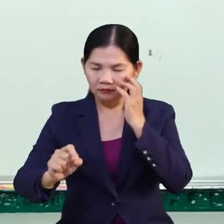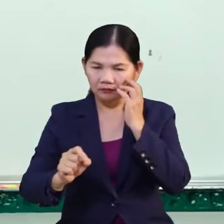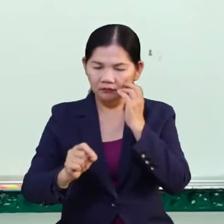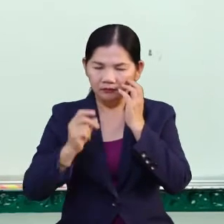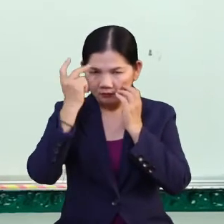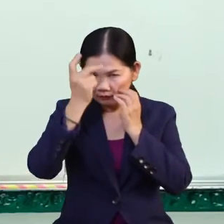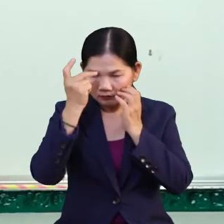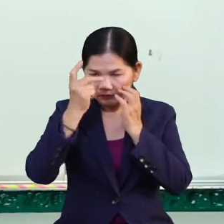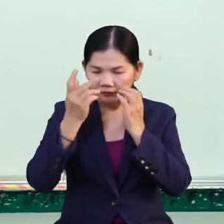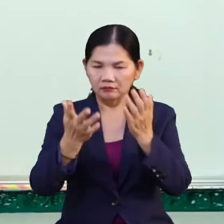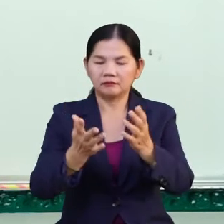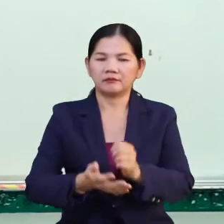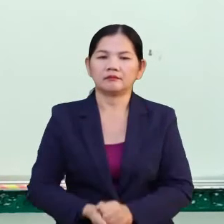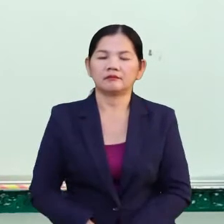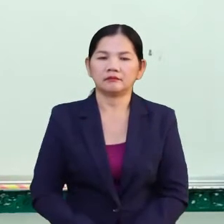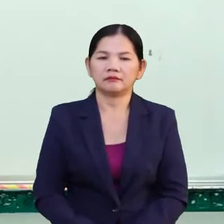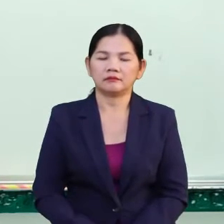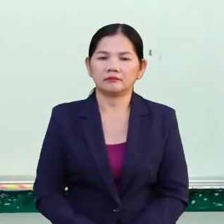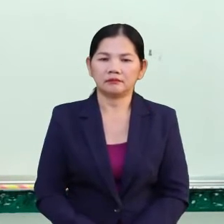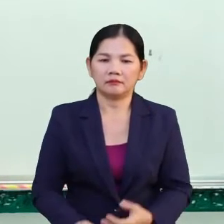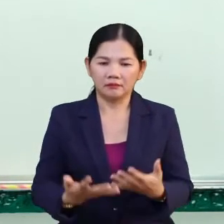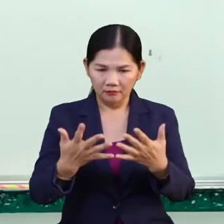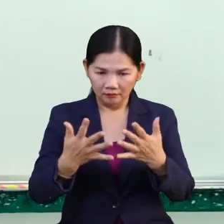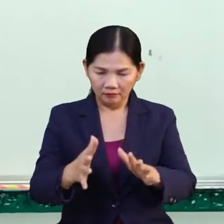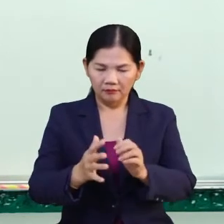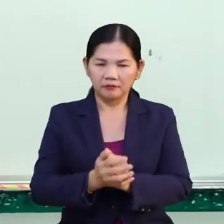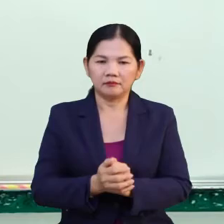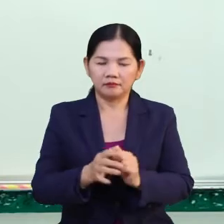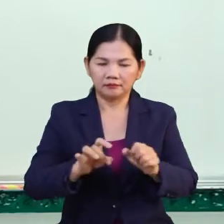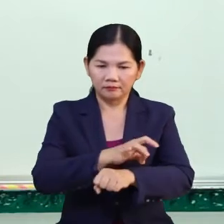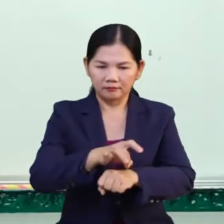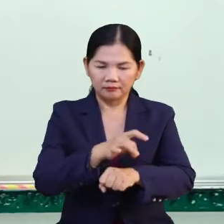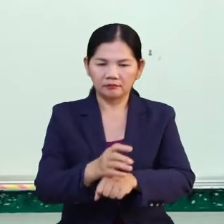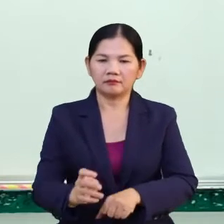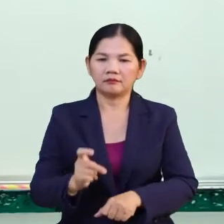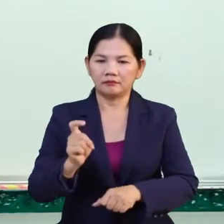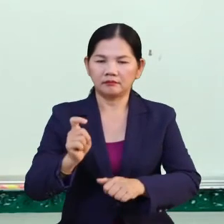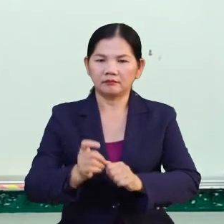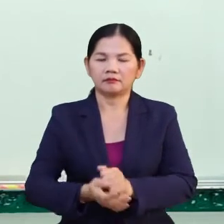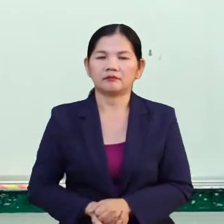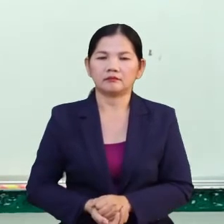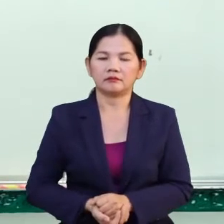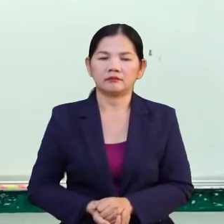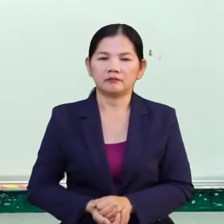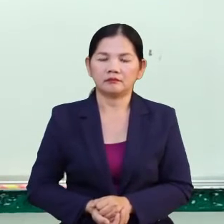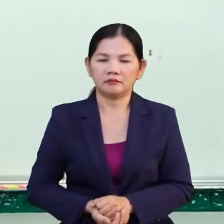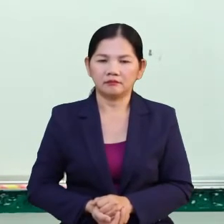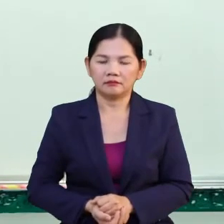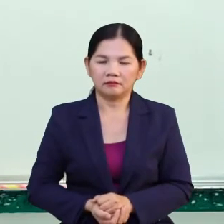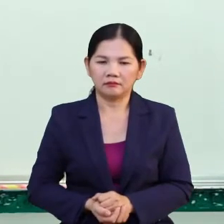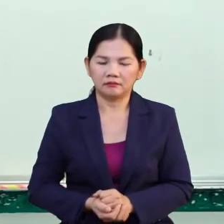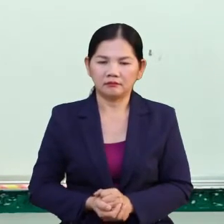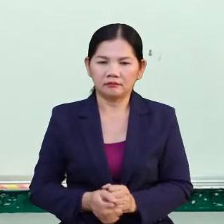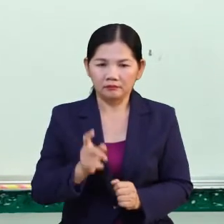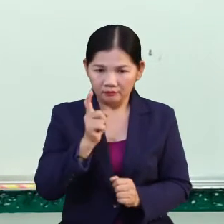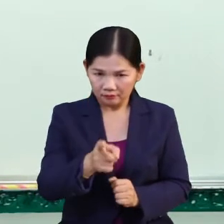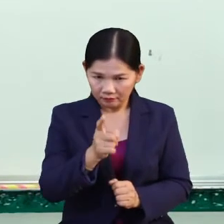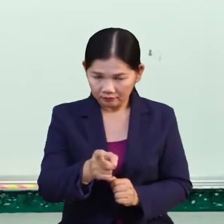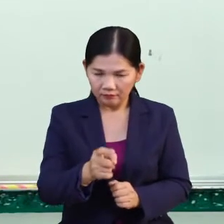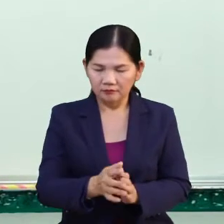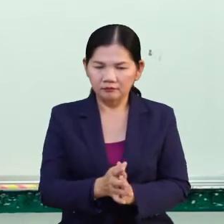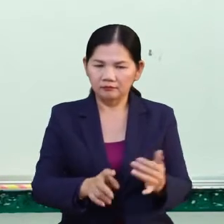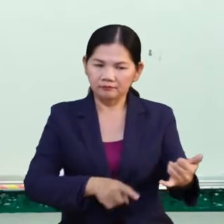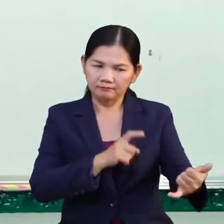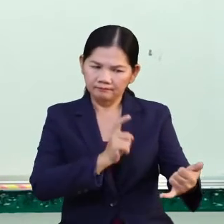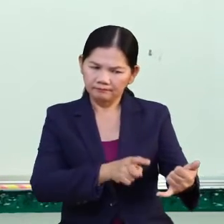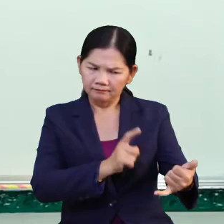គិតចាឥឡូវរួចរាល់ហើយមែនទេនៅសំណួរខចាអញ្ចឹងថាតើការប្រមាថមើលងាយគេ